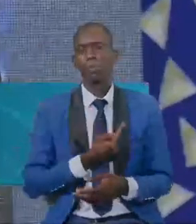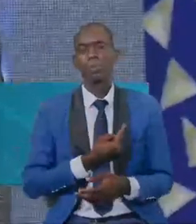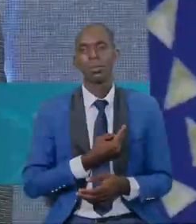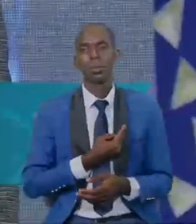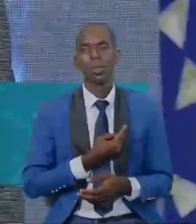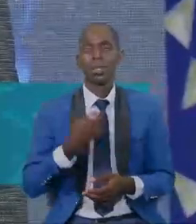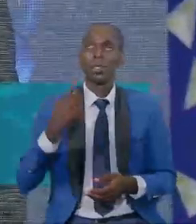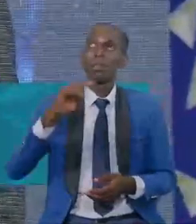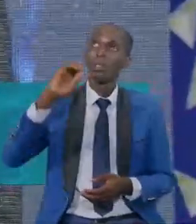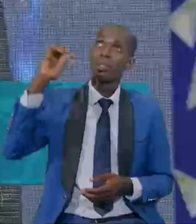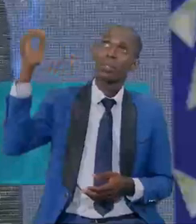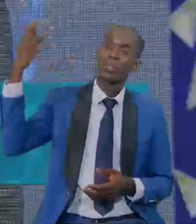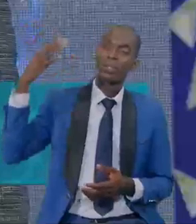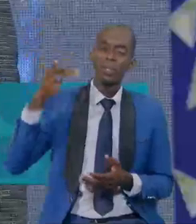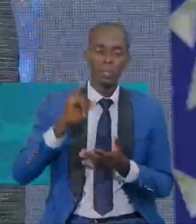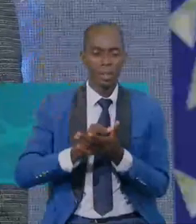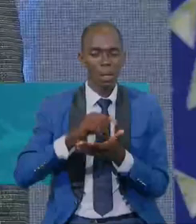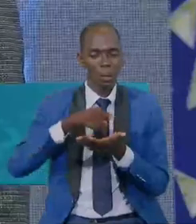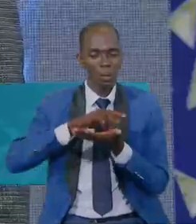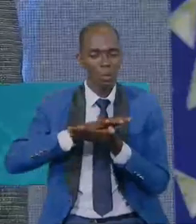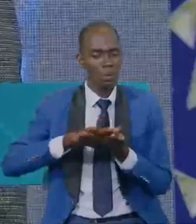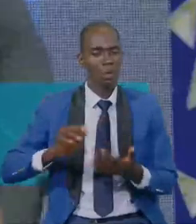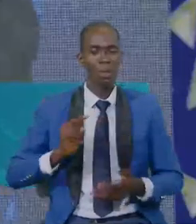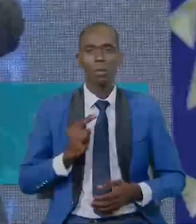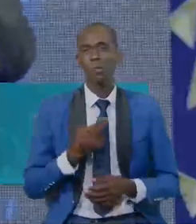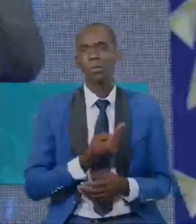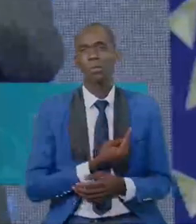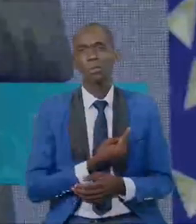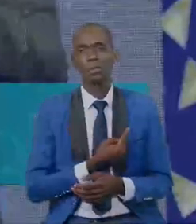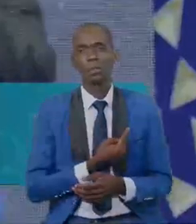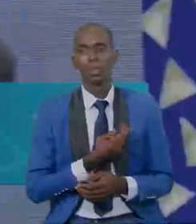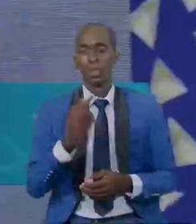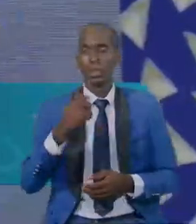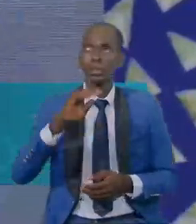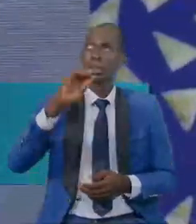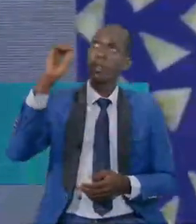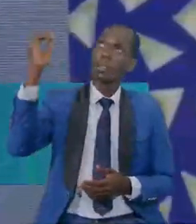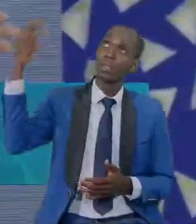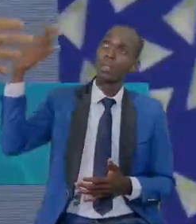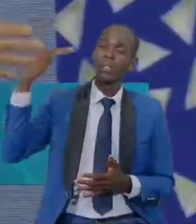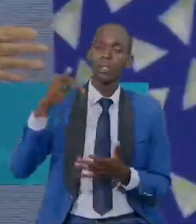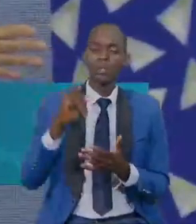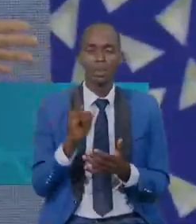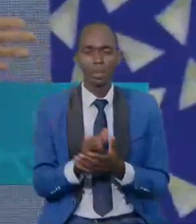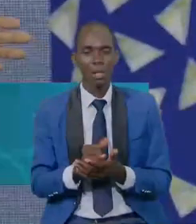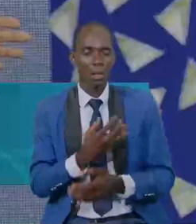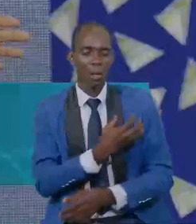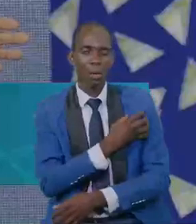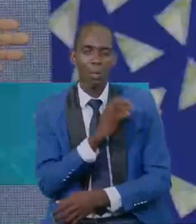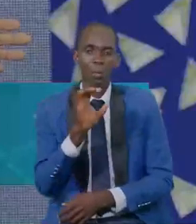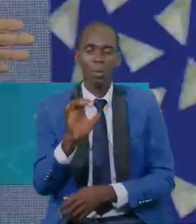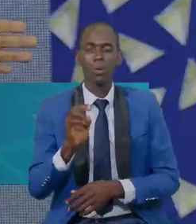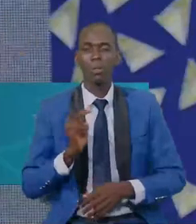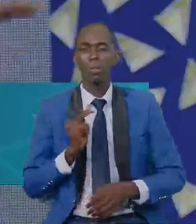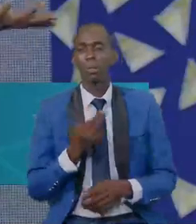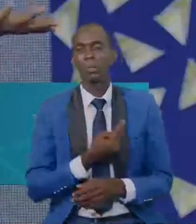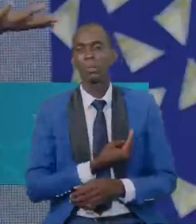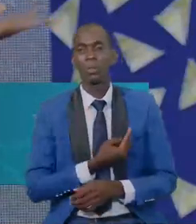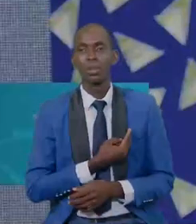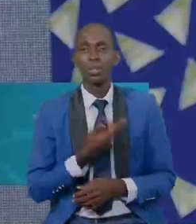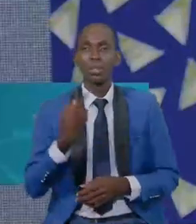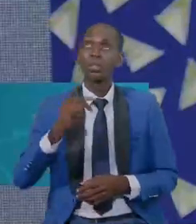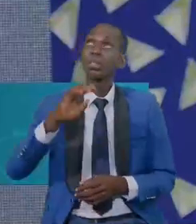pardonne. The grace that purifies us. La grâce qui nous purifie. The grace that empowers us. La grâce qui nous fortifie.